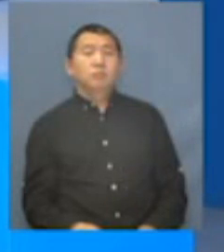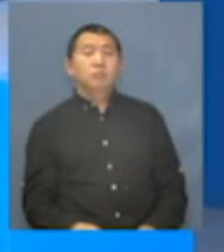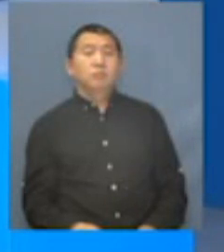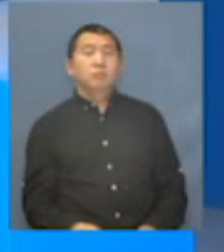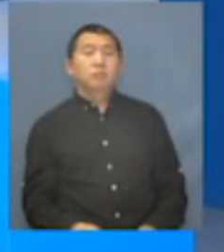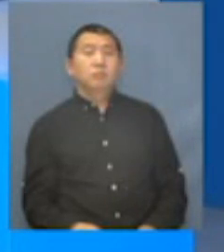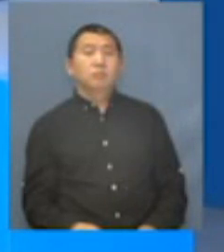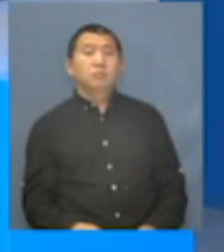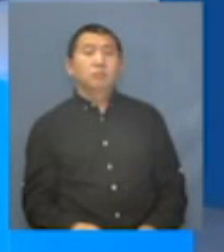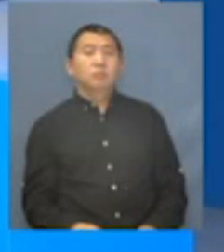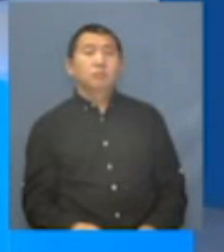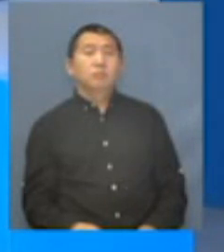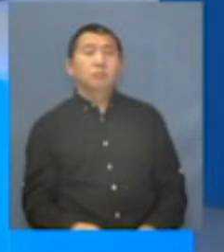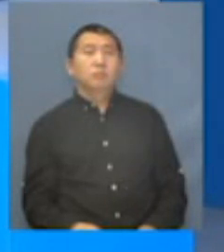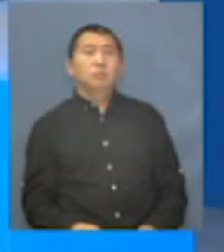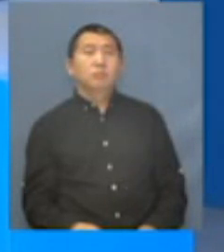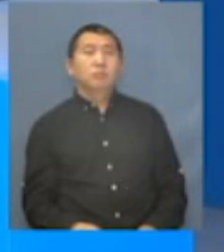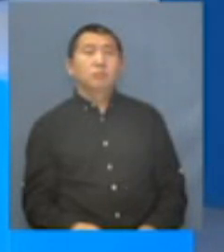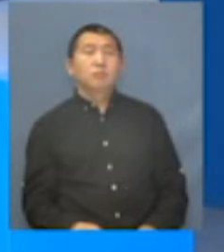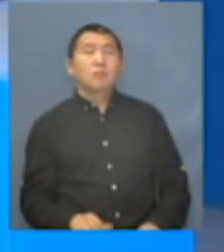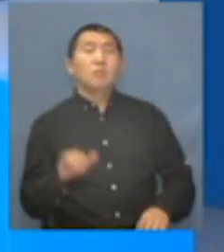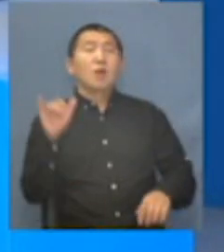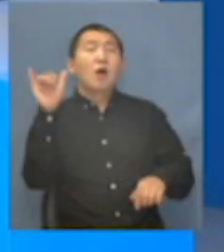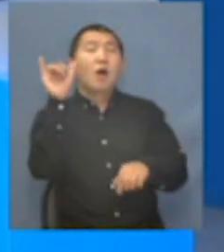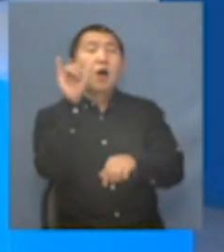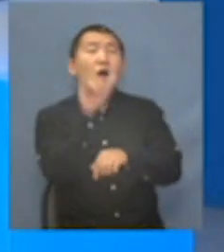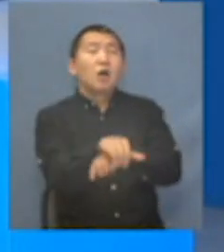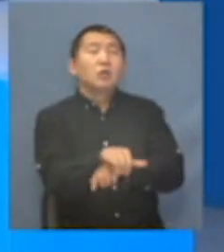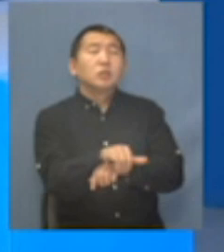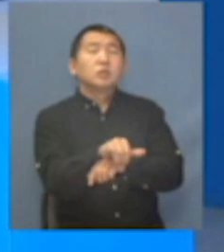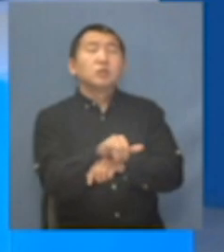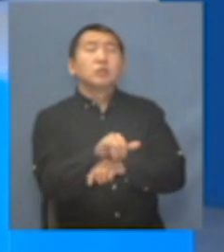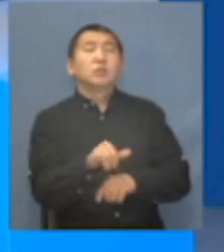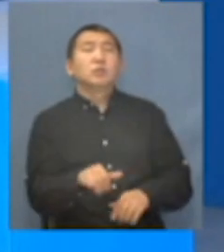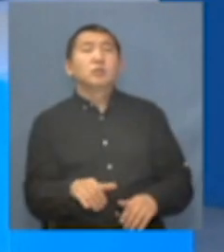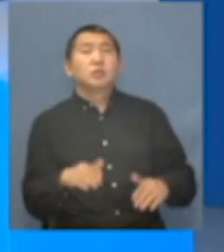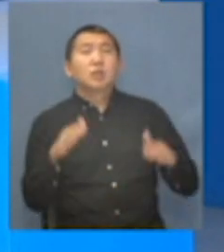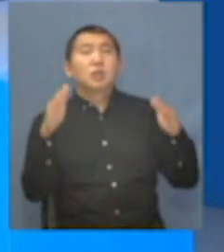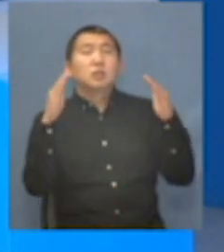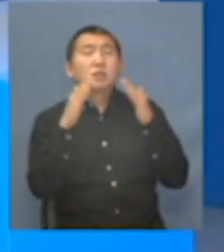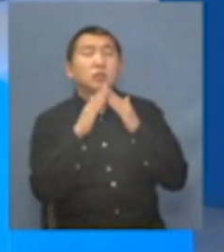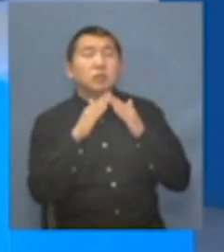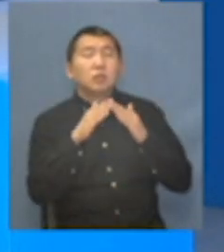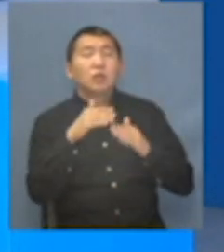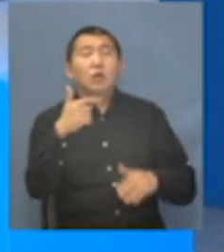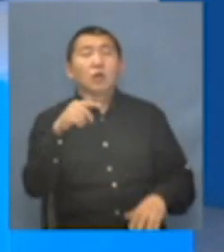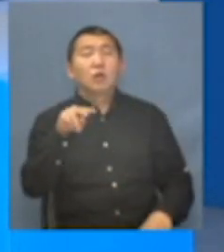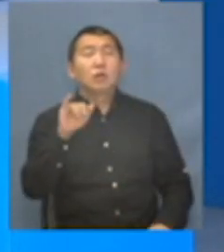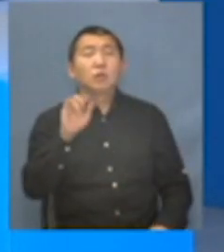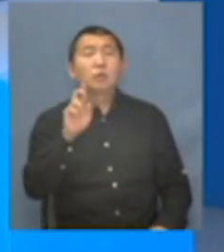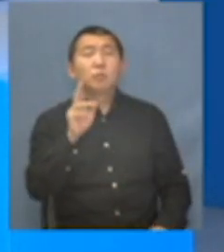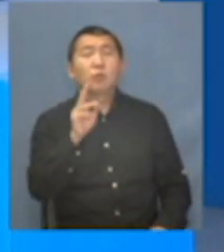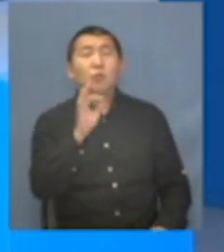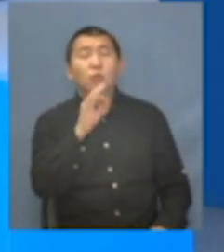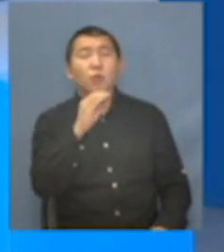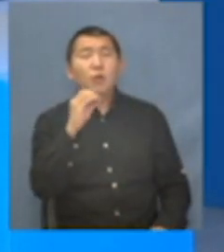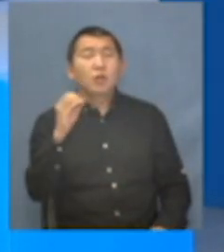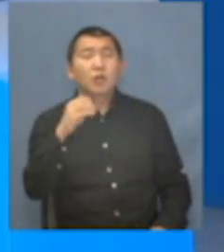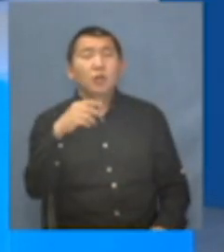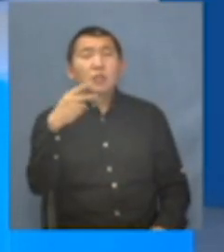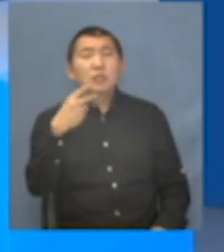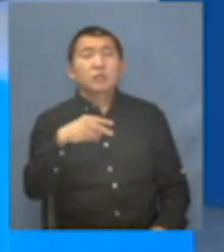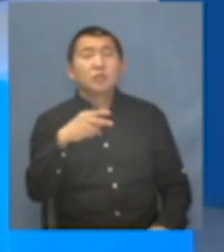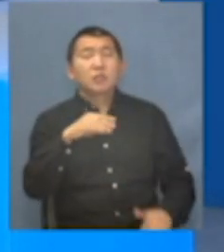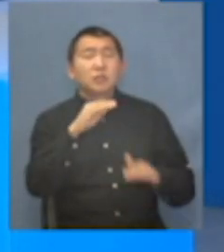Қонақжай отбасы бағдарламасының бірінші кезеңі өз мәресіне жетті. Жоба аясында Глубокой ауданда 20 оқушы қазақ